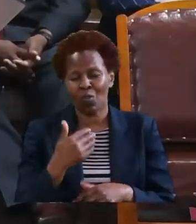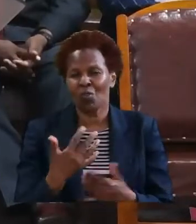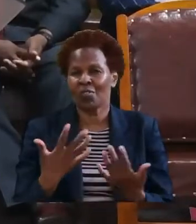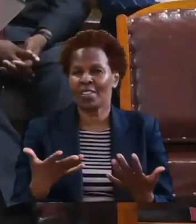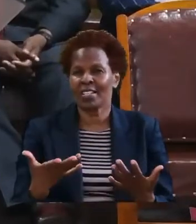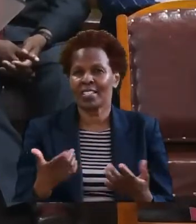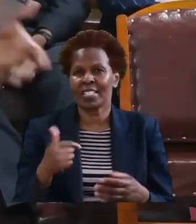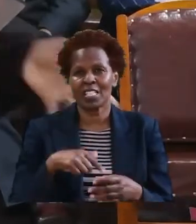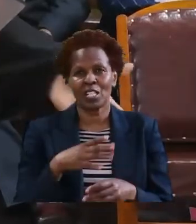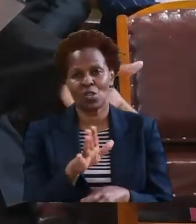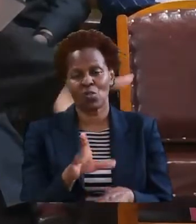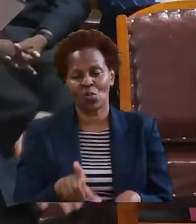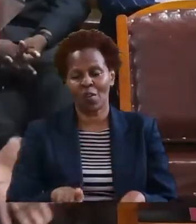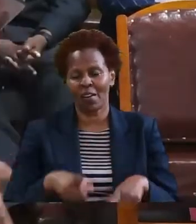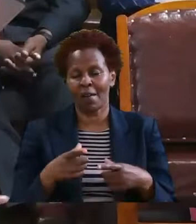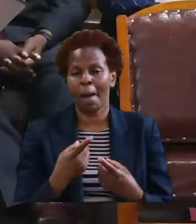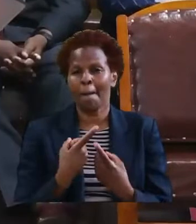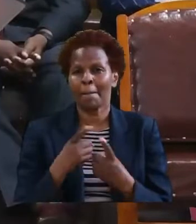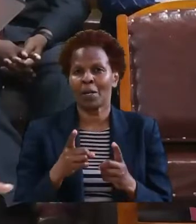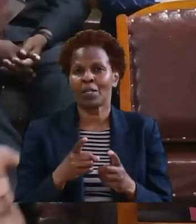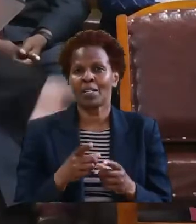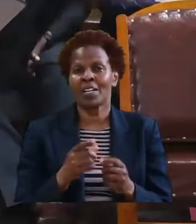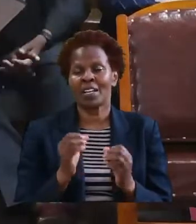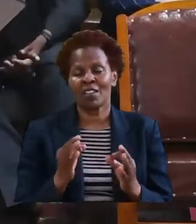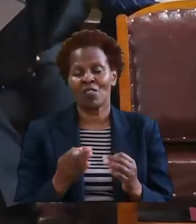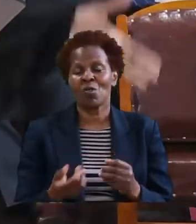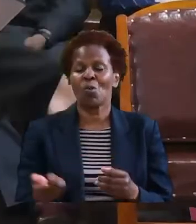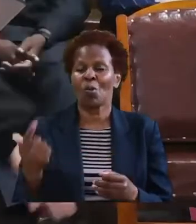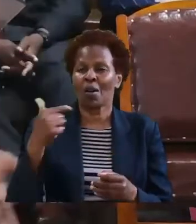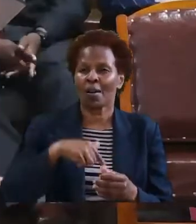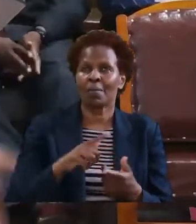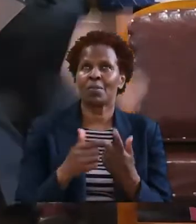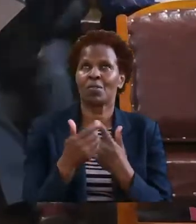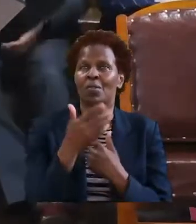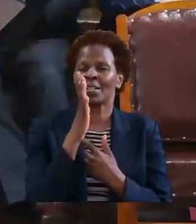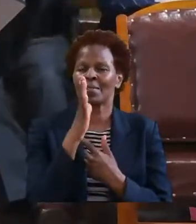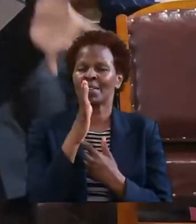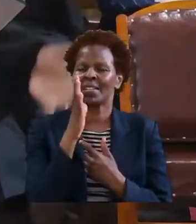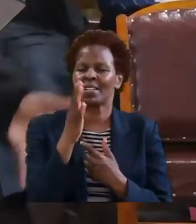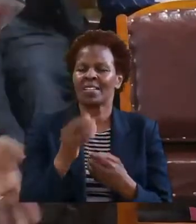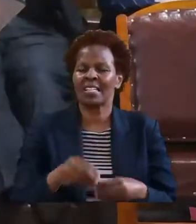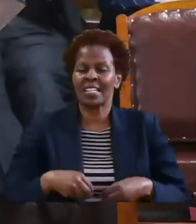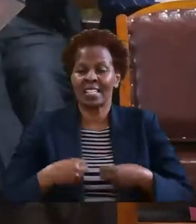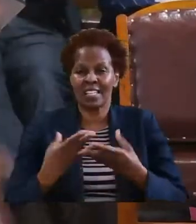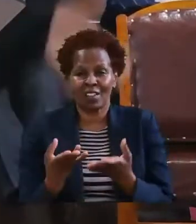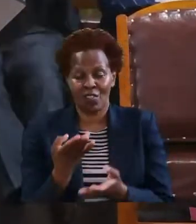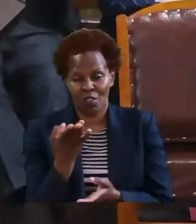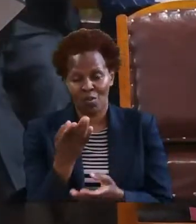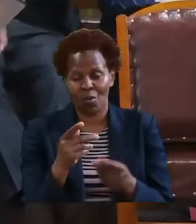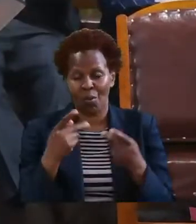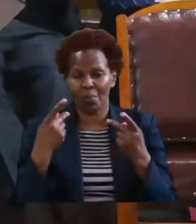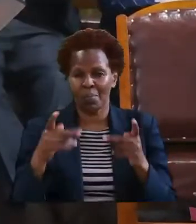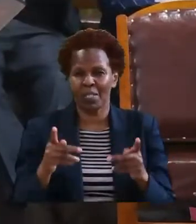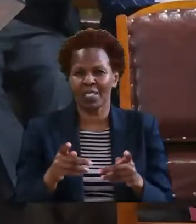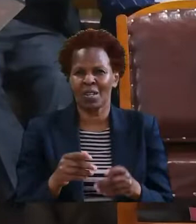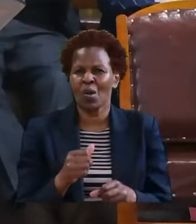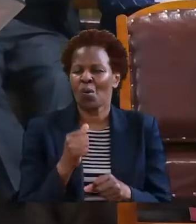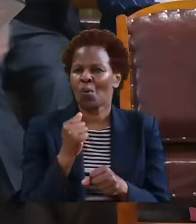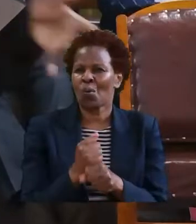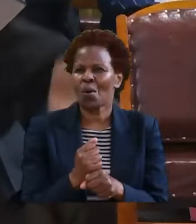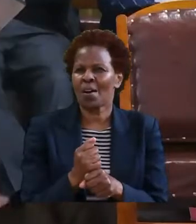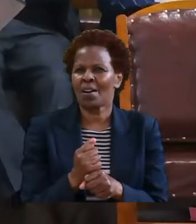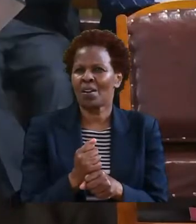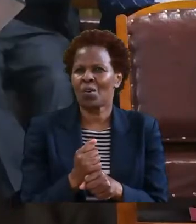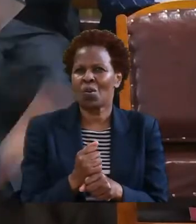maisha yetu. Lakini tukija kwa huyu Yesu anatuletea, hata wakati wetu wamekufa, hata wakati nimefutwa kazi,